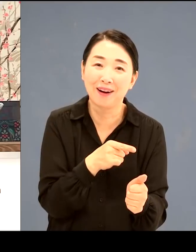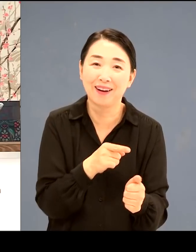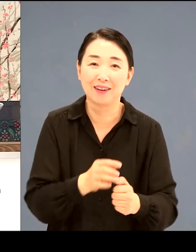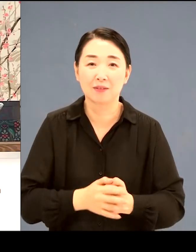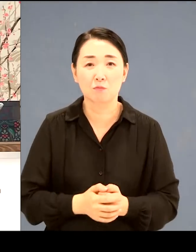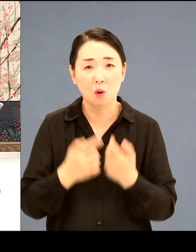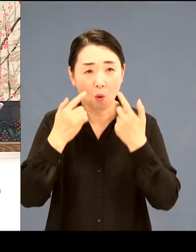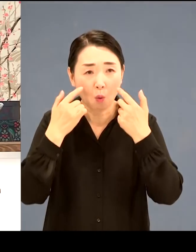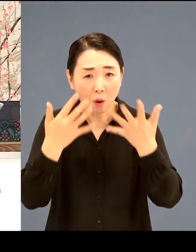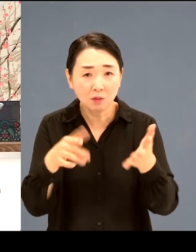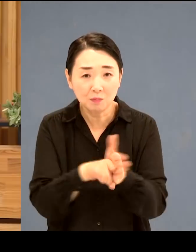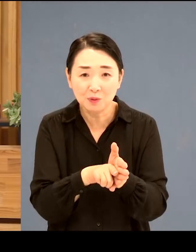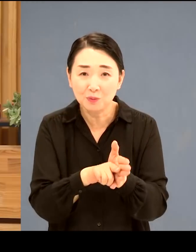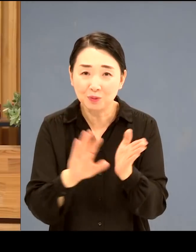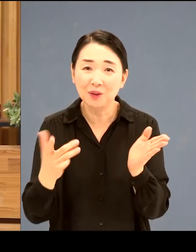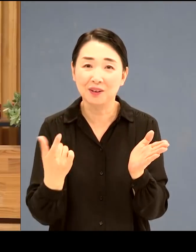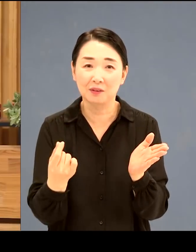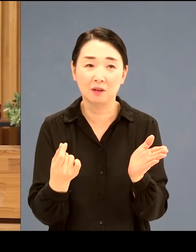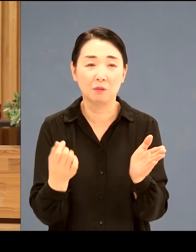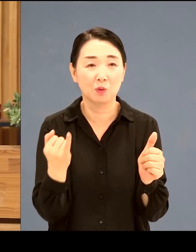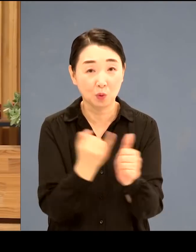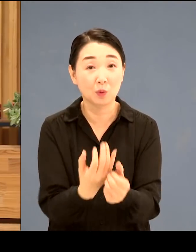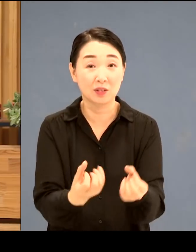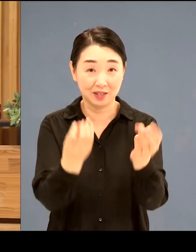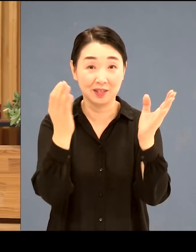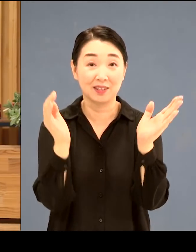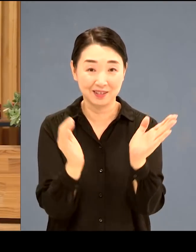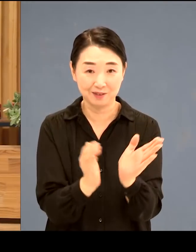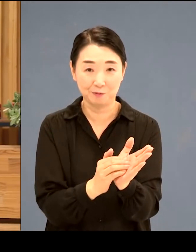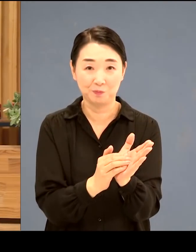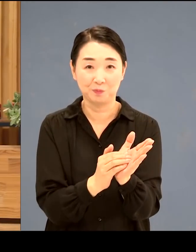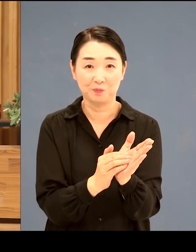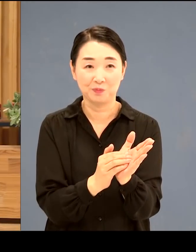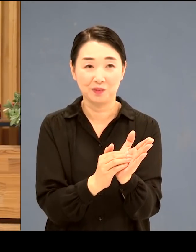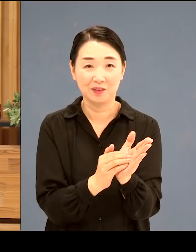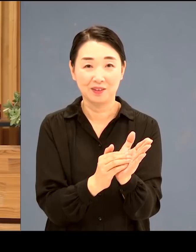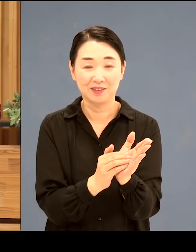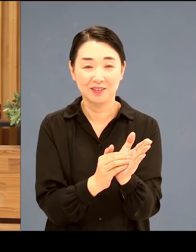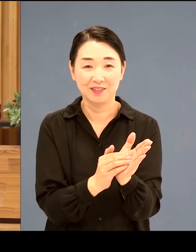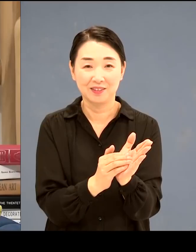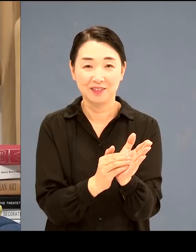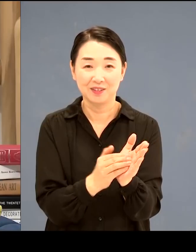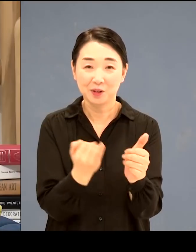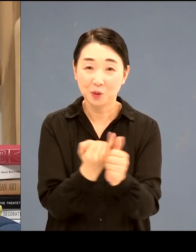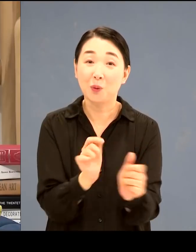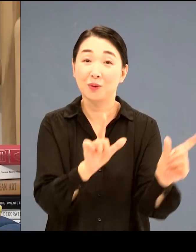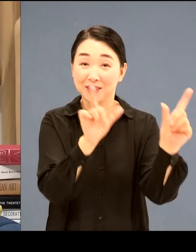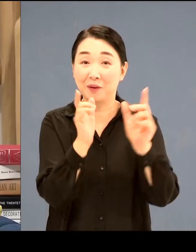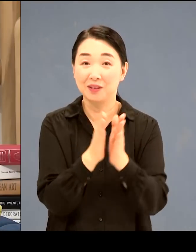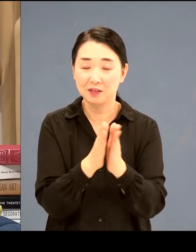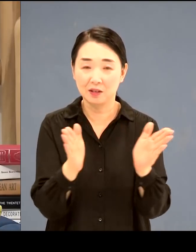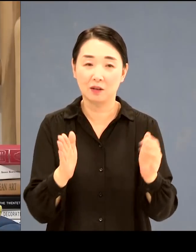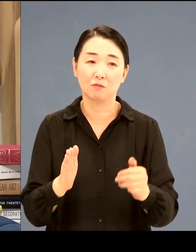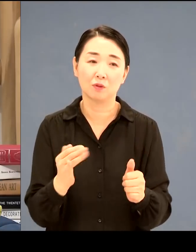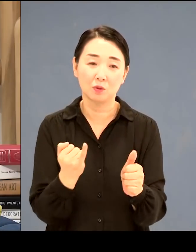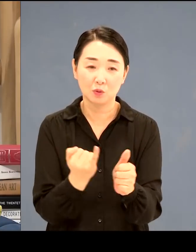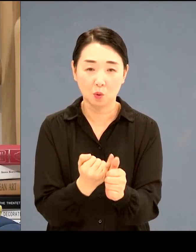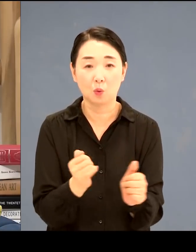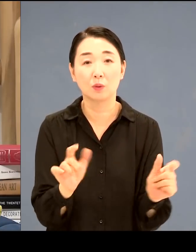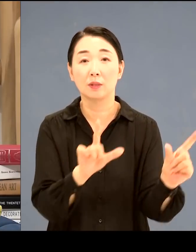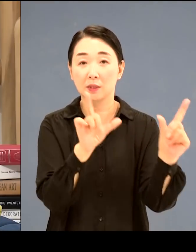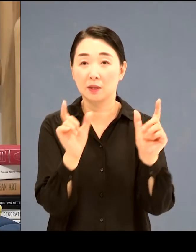너무 확신이 드셨나 봐요. 그래서 이제 식을 올리고 네. 이제 행복한 신혼생활이 시작됐어요. 네, 저희가 결혼하고